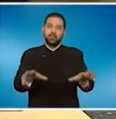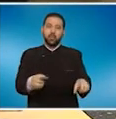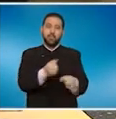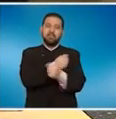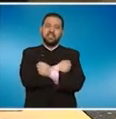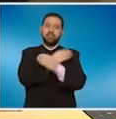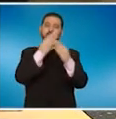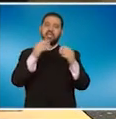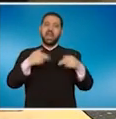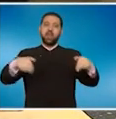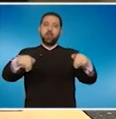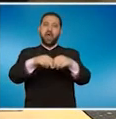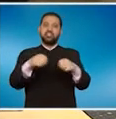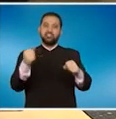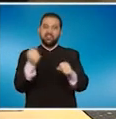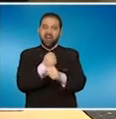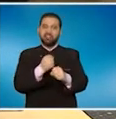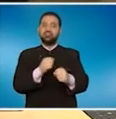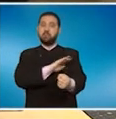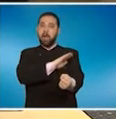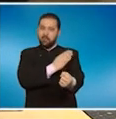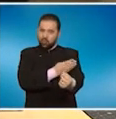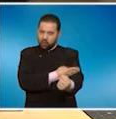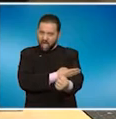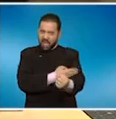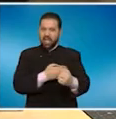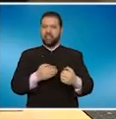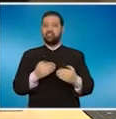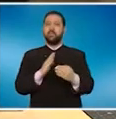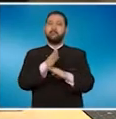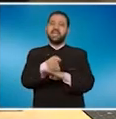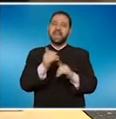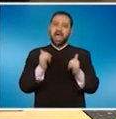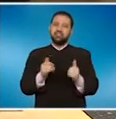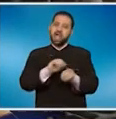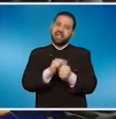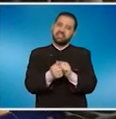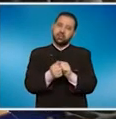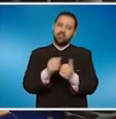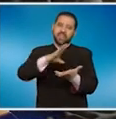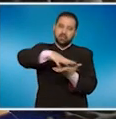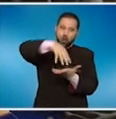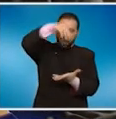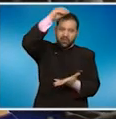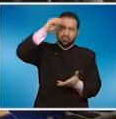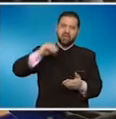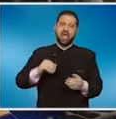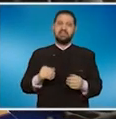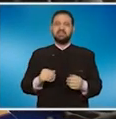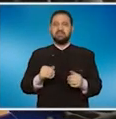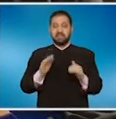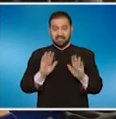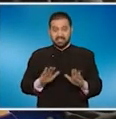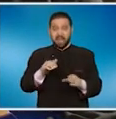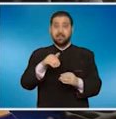ce nivel duhovnicesc suntem și suntem astfel mai angajați sau suntem chemați să ne angajăm mai mult în lupta duhovnicească. Ei, și